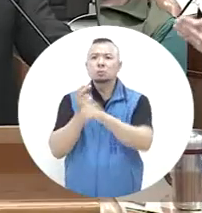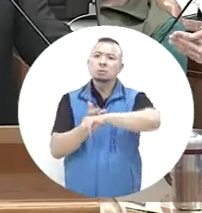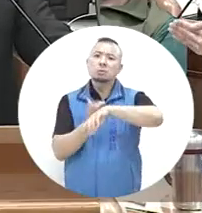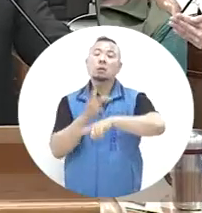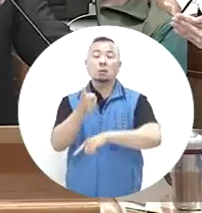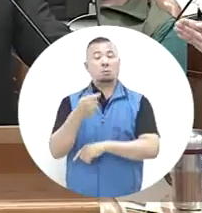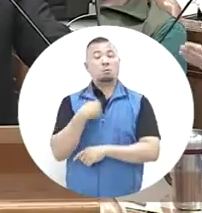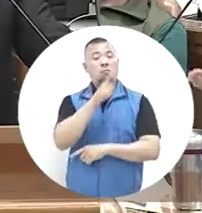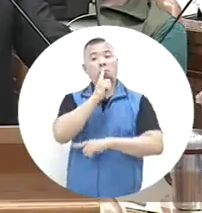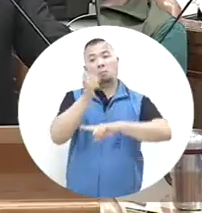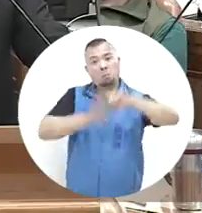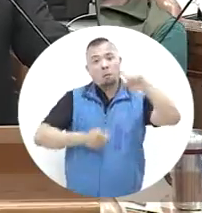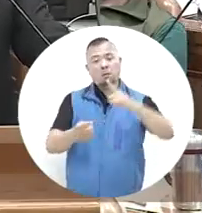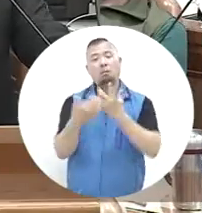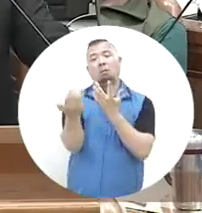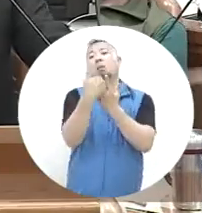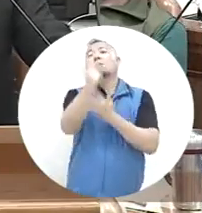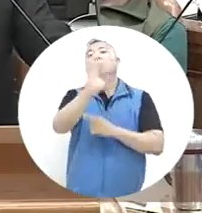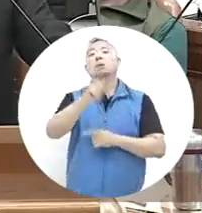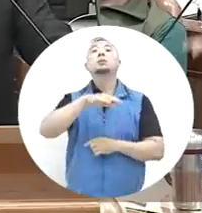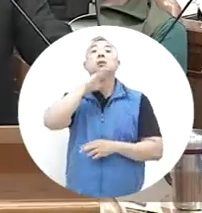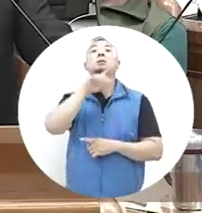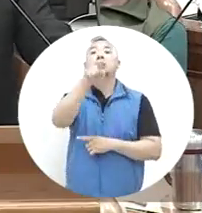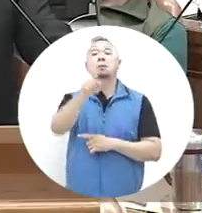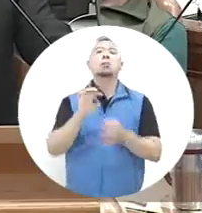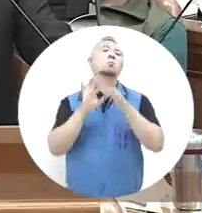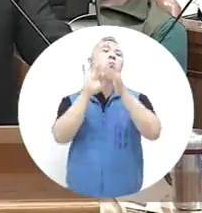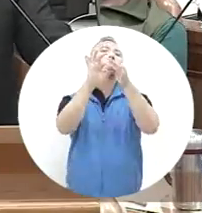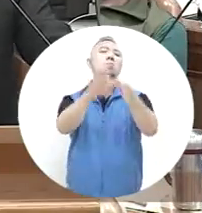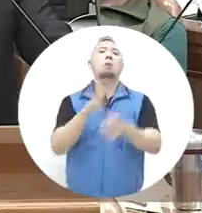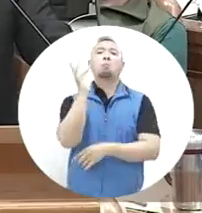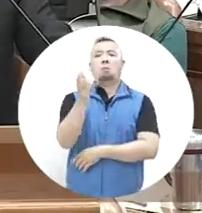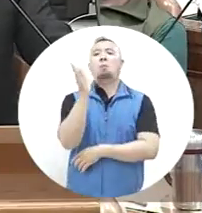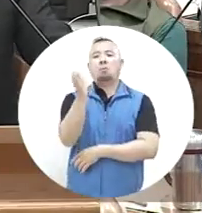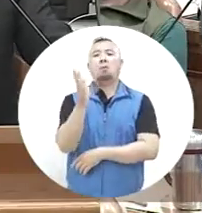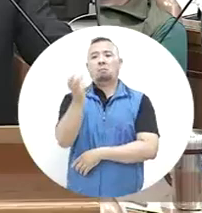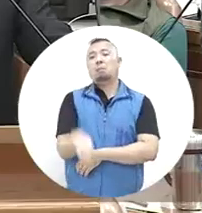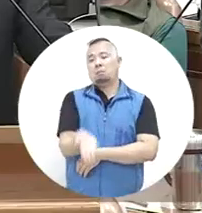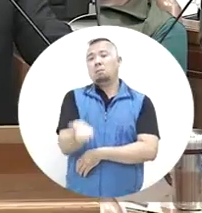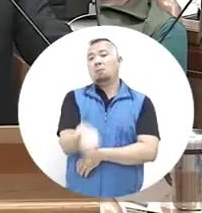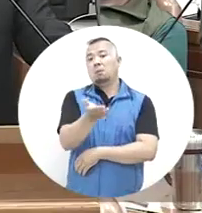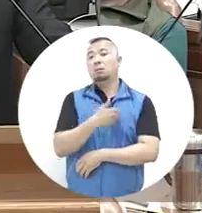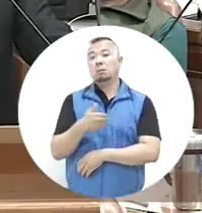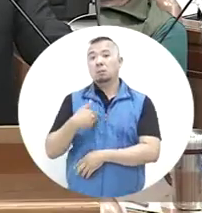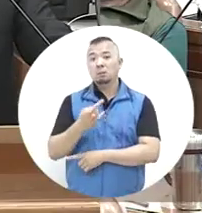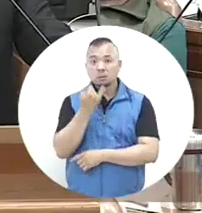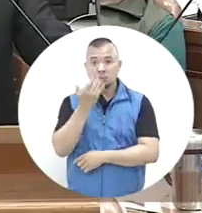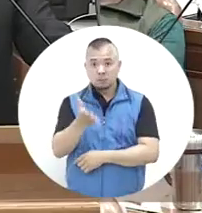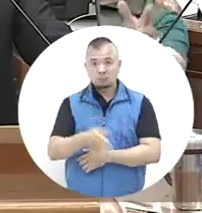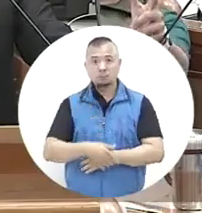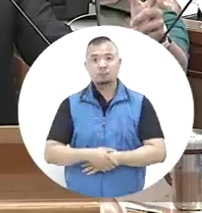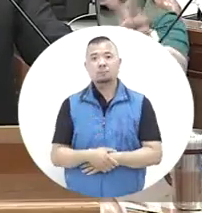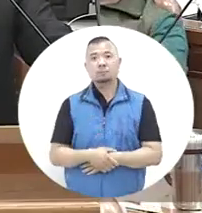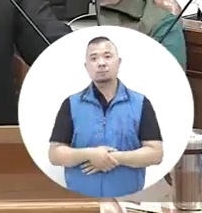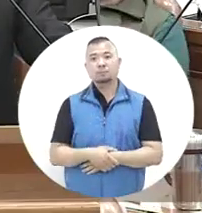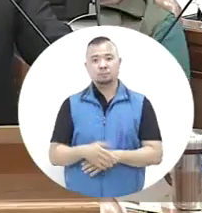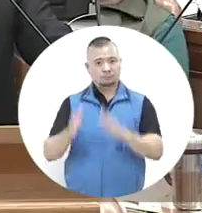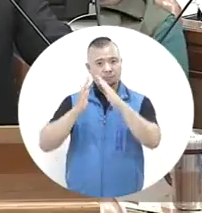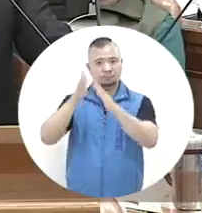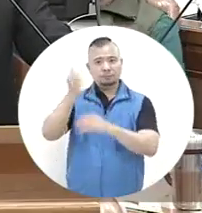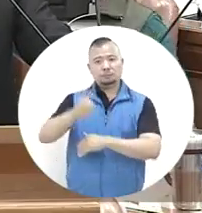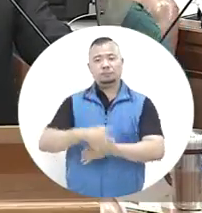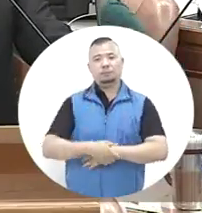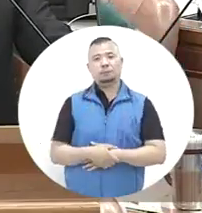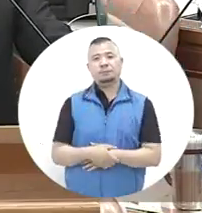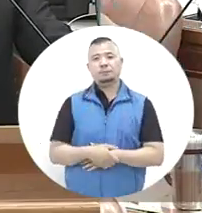把话说完，等一下我会让你一直说一直说一直说一直说一直说，可以吗？市长，